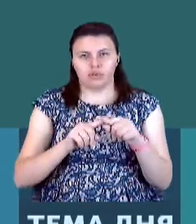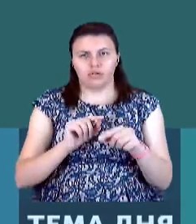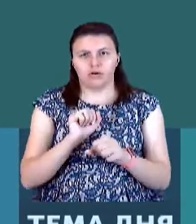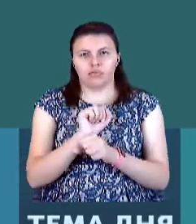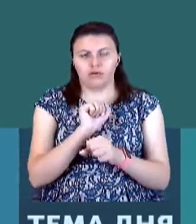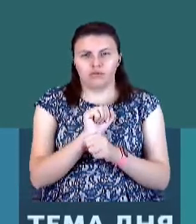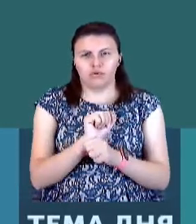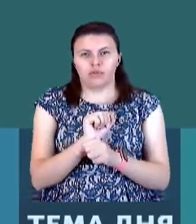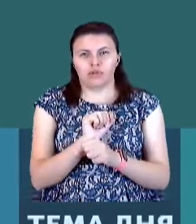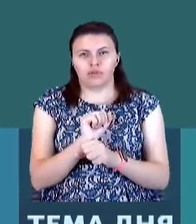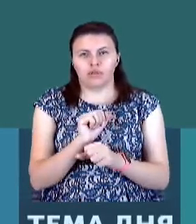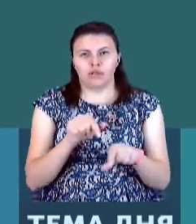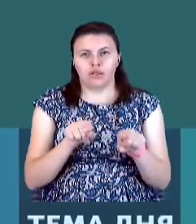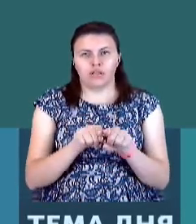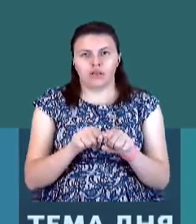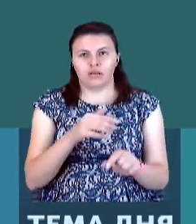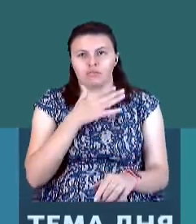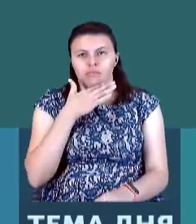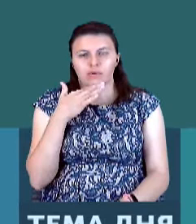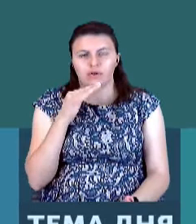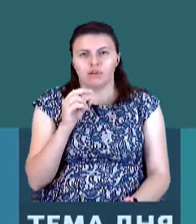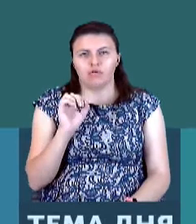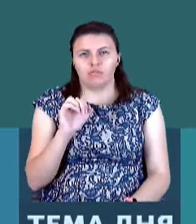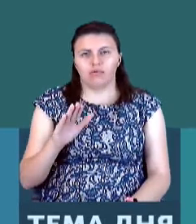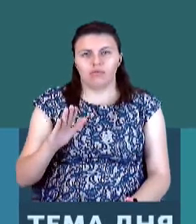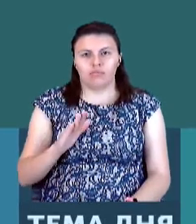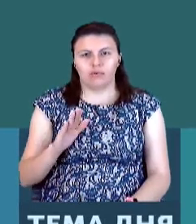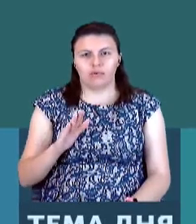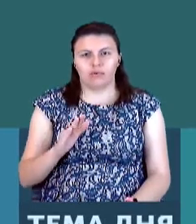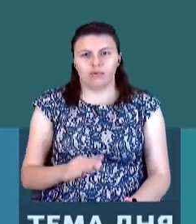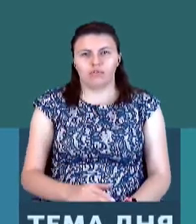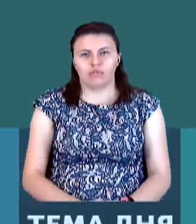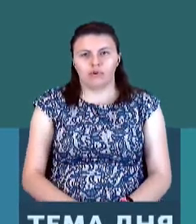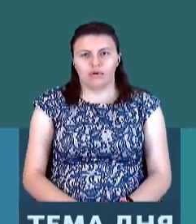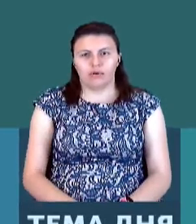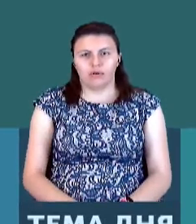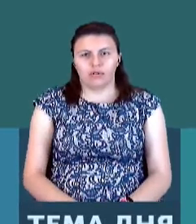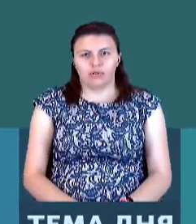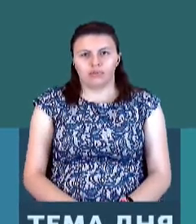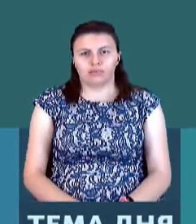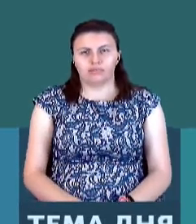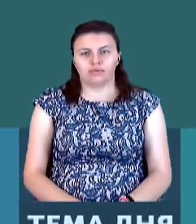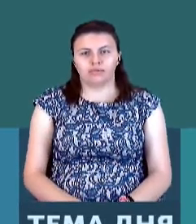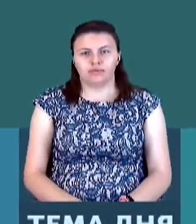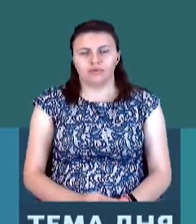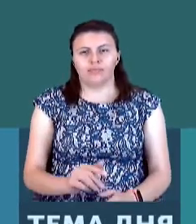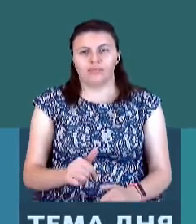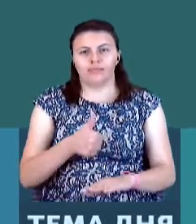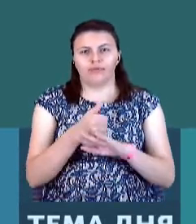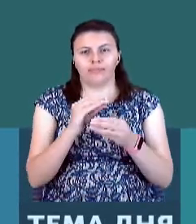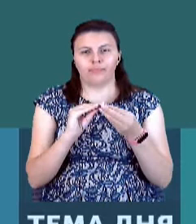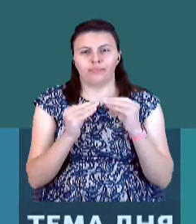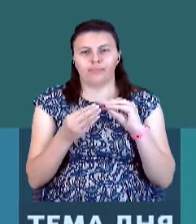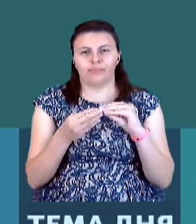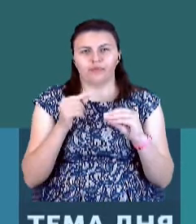будуть не такі великі, як вони могли би бути. А саме недоінвестованість – основна, ключова, головна проблема української